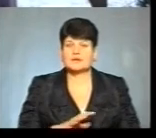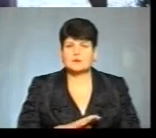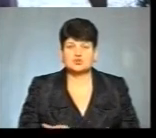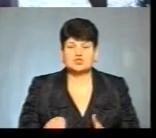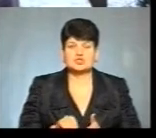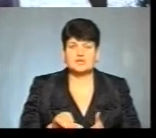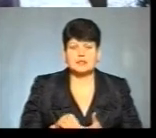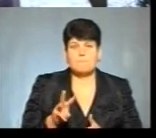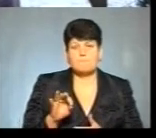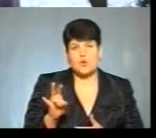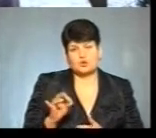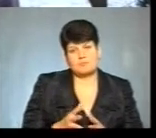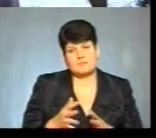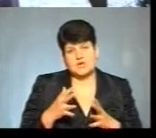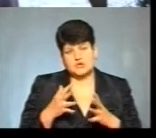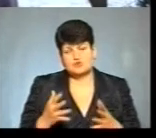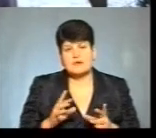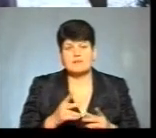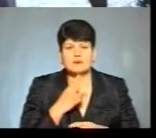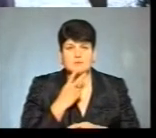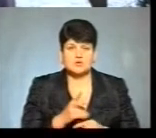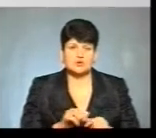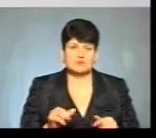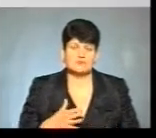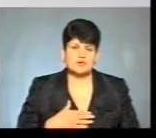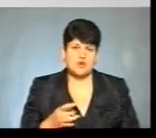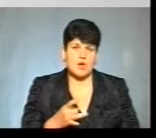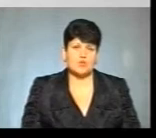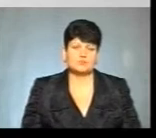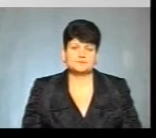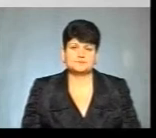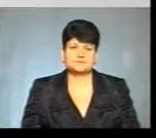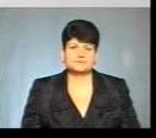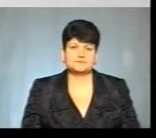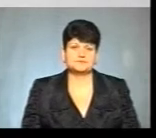членом монобільшості і яким чином ви бачите розвиток нашого регіону.